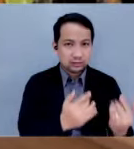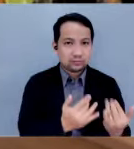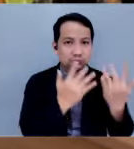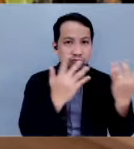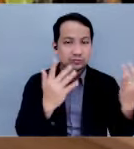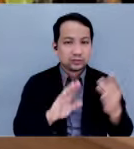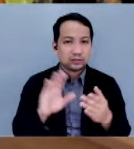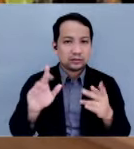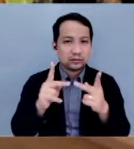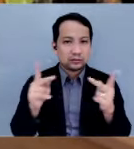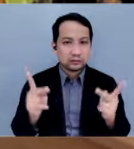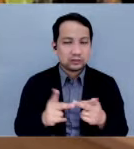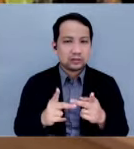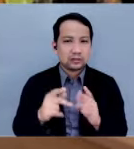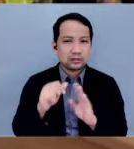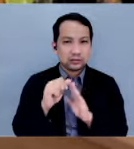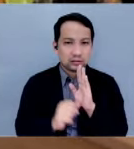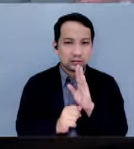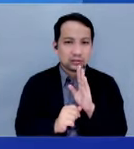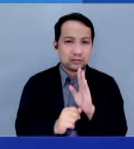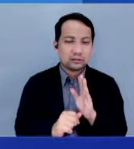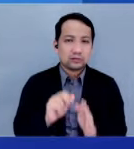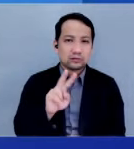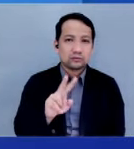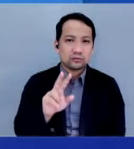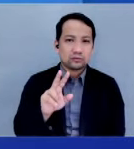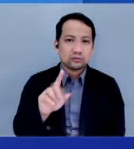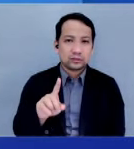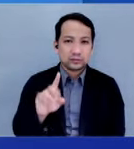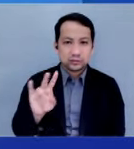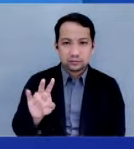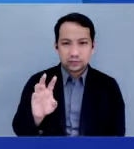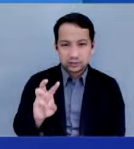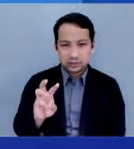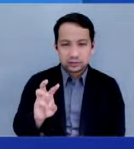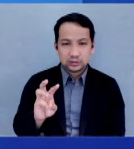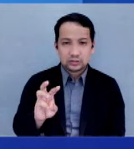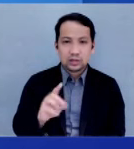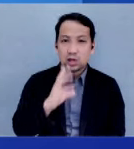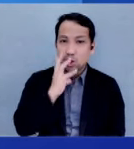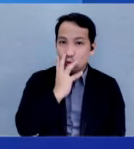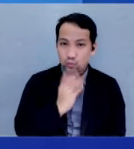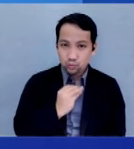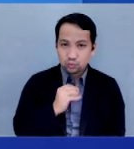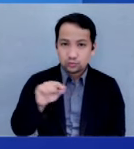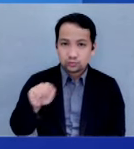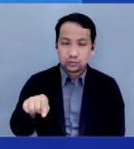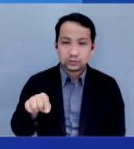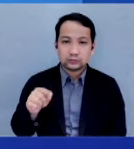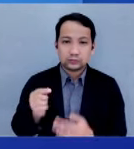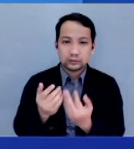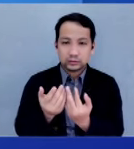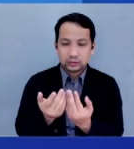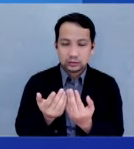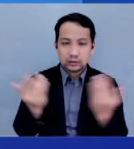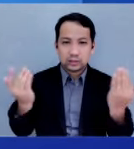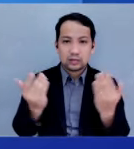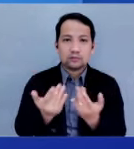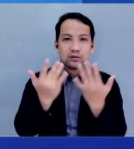lugar. Ayon sa Article 2176 ng Civil Code, ang sinumang makapinsala sa iba dahil sa